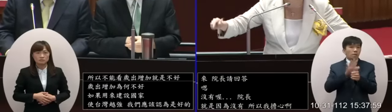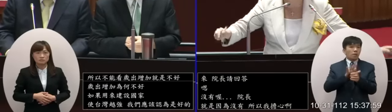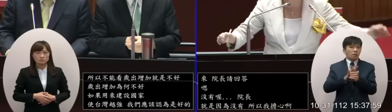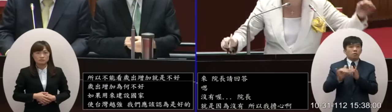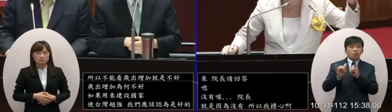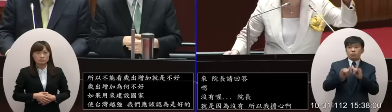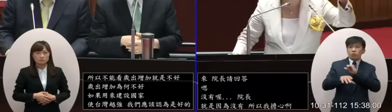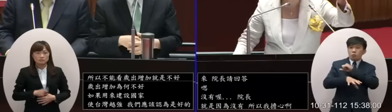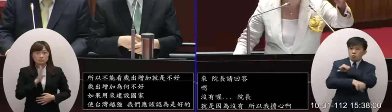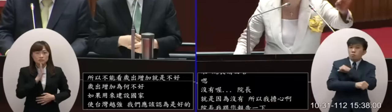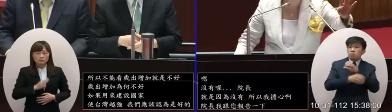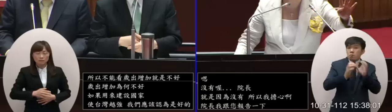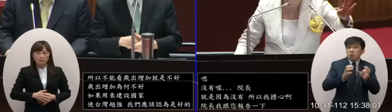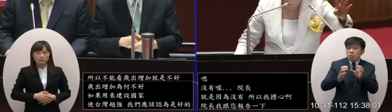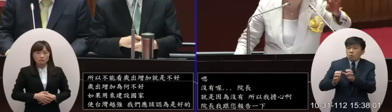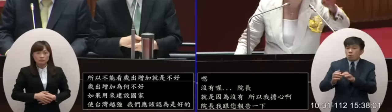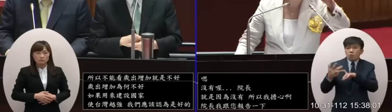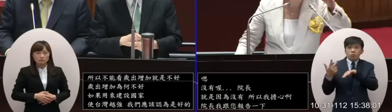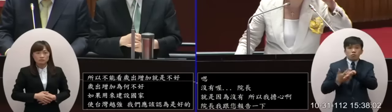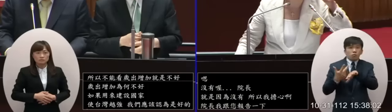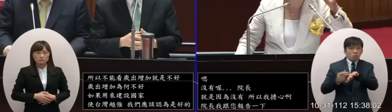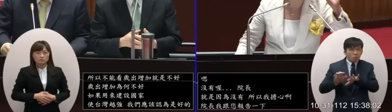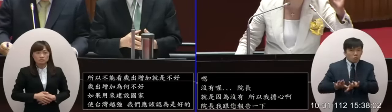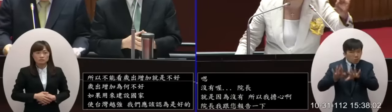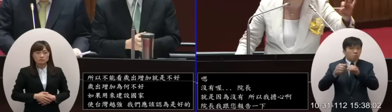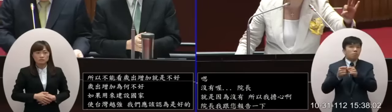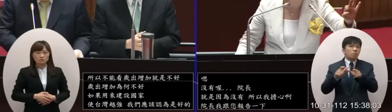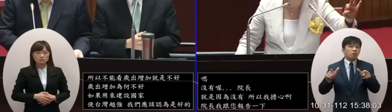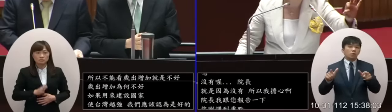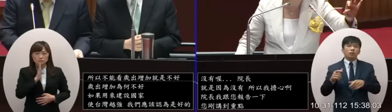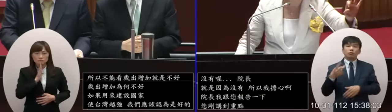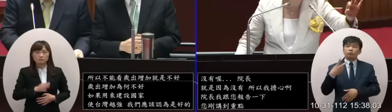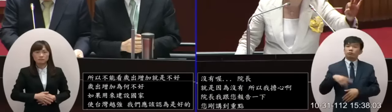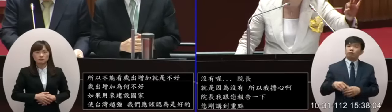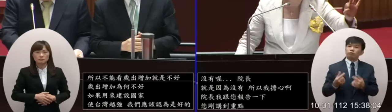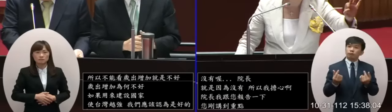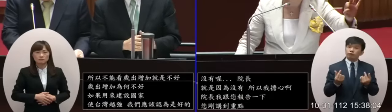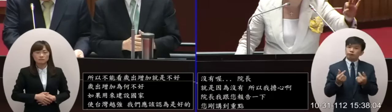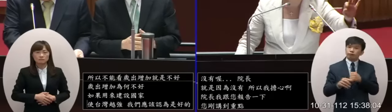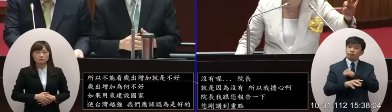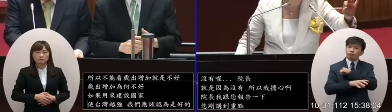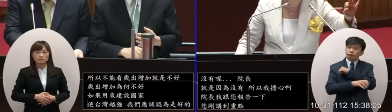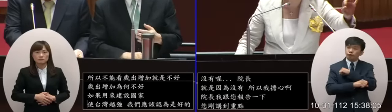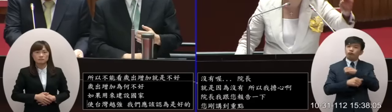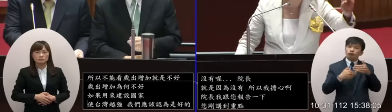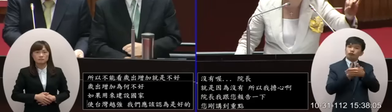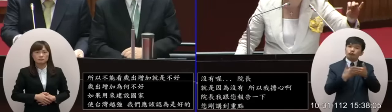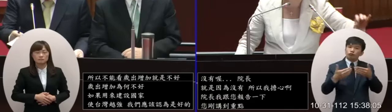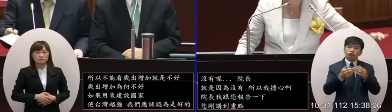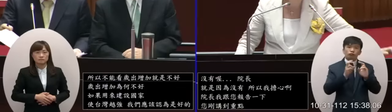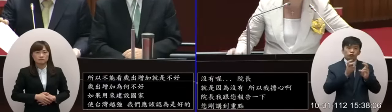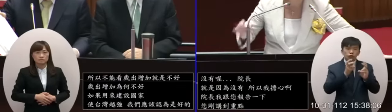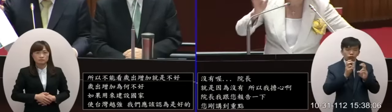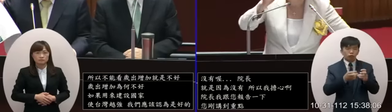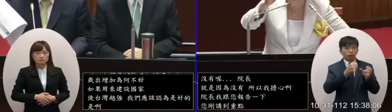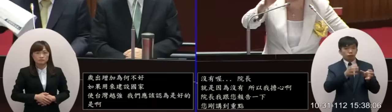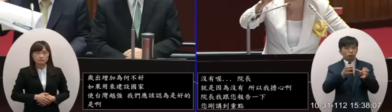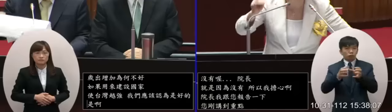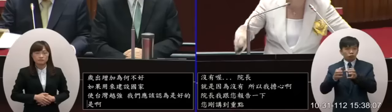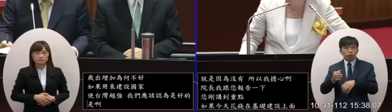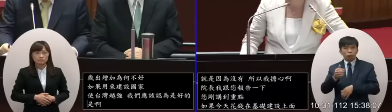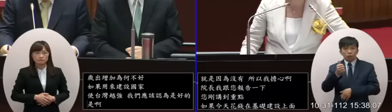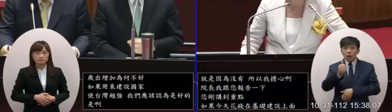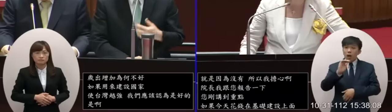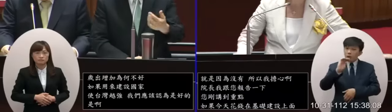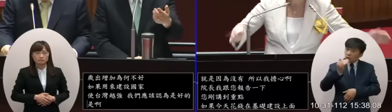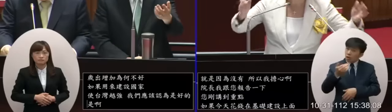设上面，包括我们科技的产业的发展，包括我们的这些的基本的这个交通也好，基础的建设，没